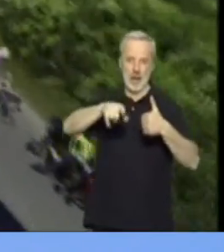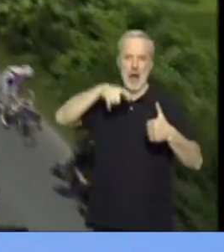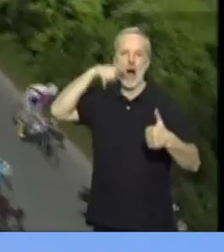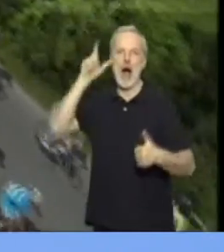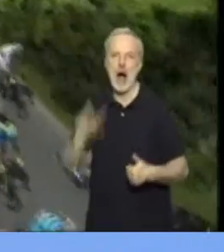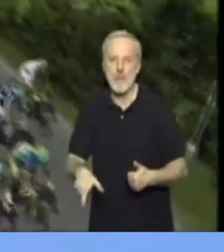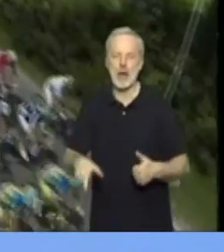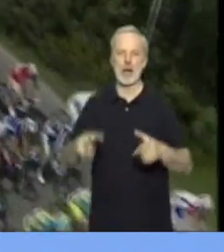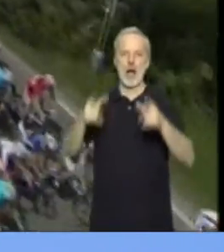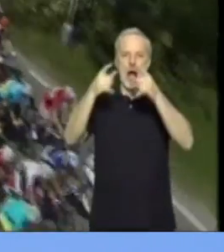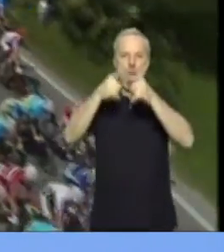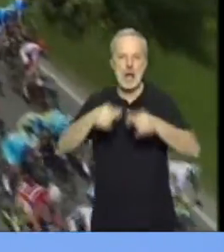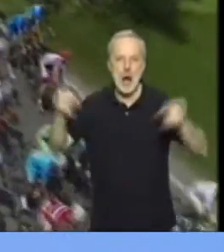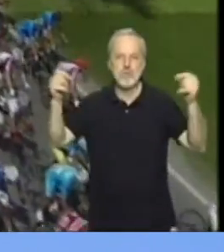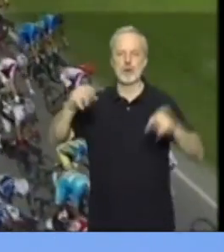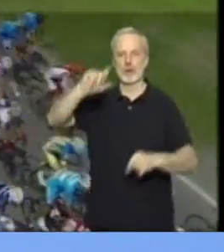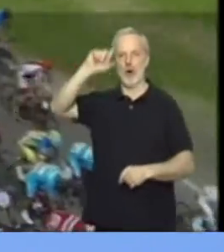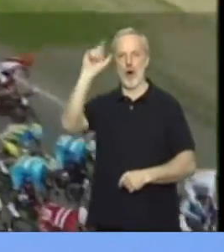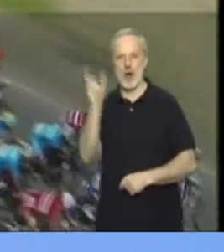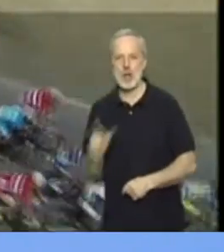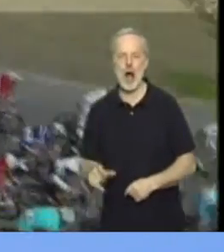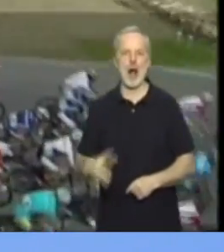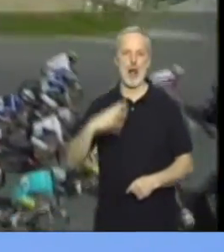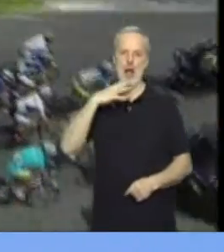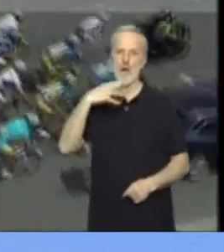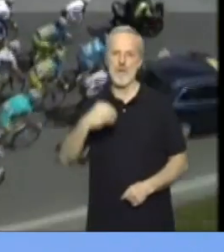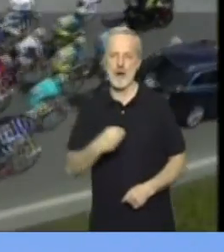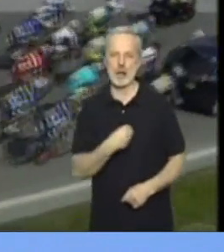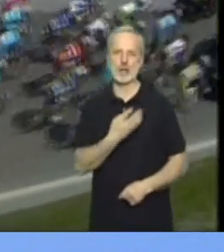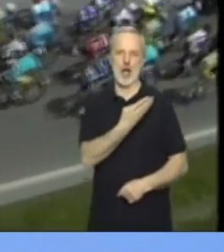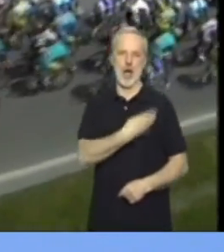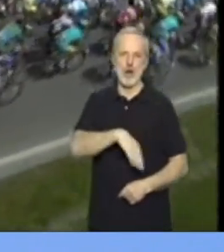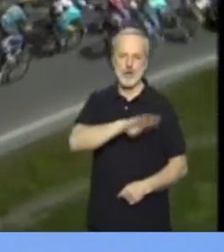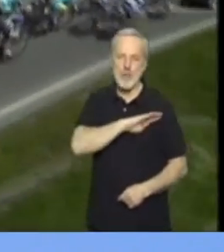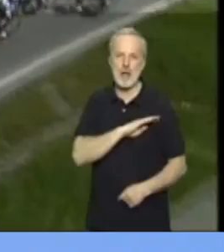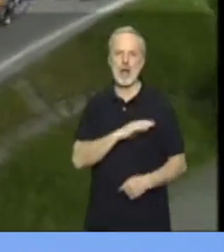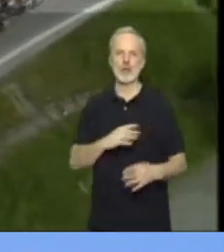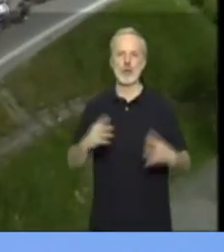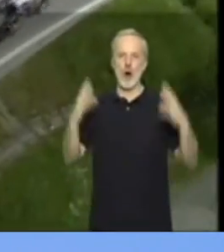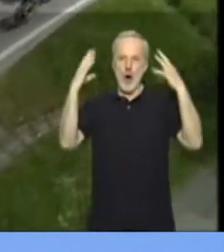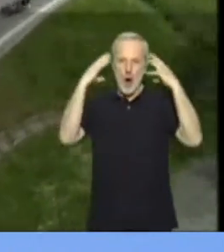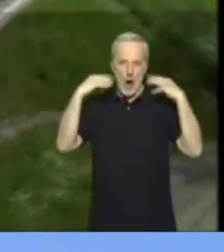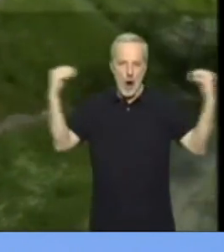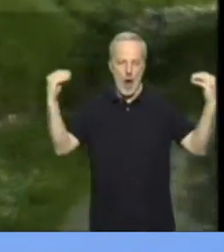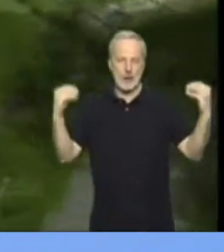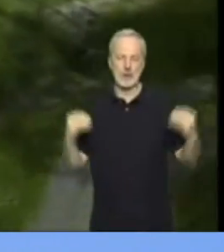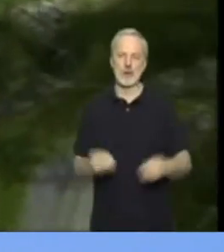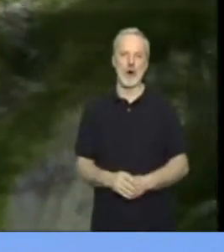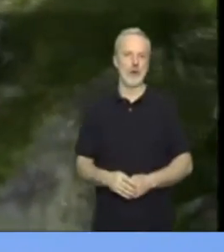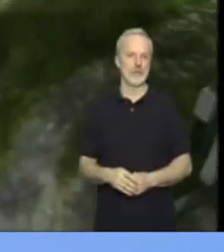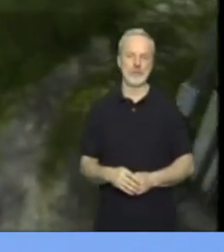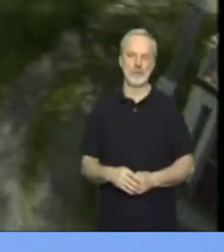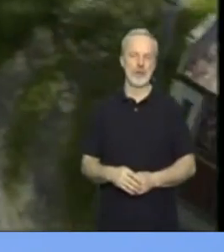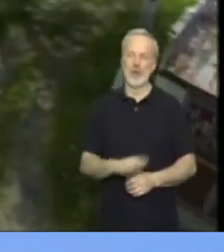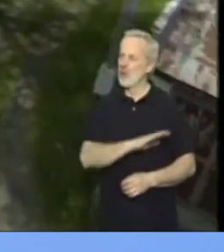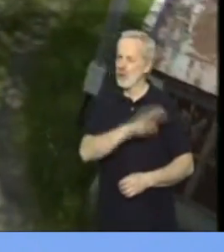Spojených států, Japonska, Itálie, Francie, Španělska, Nizozemsko, Německo, v podstatě celá Evropa